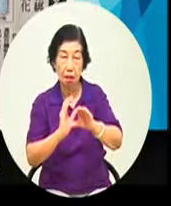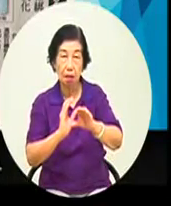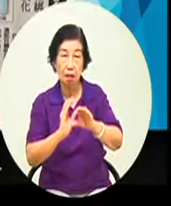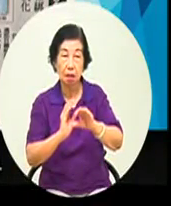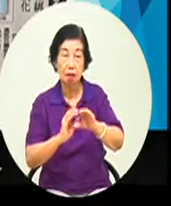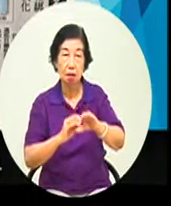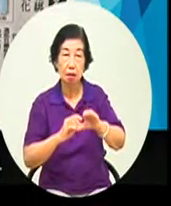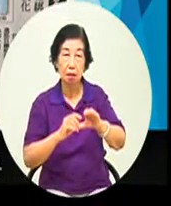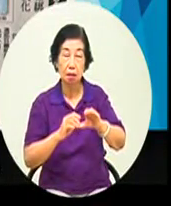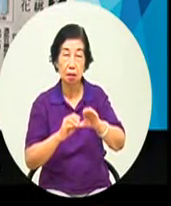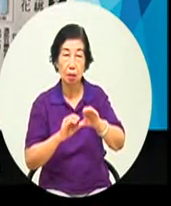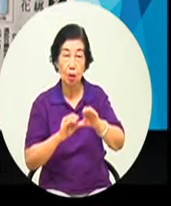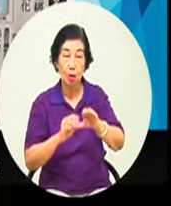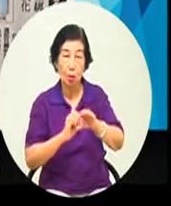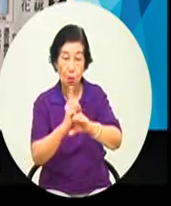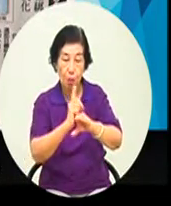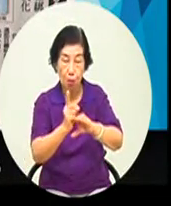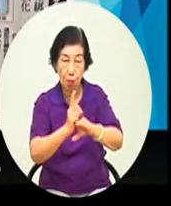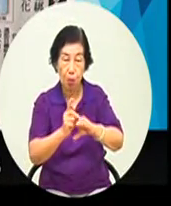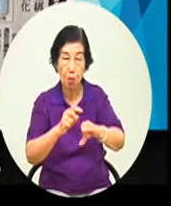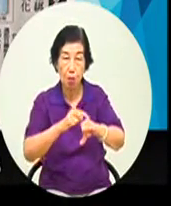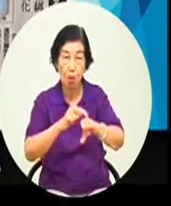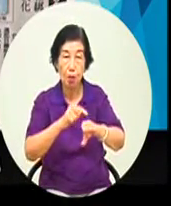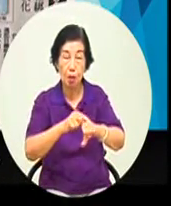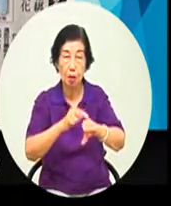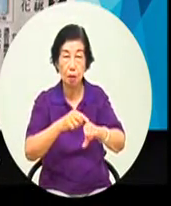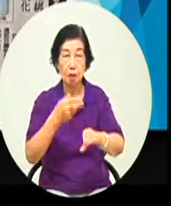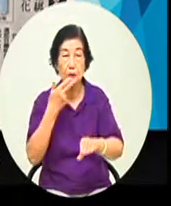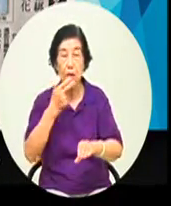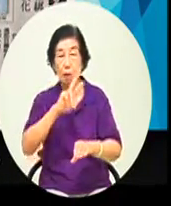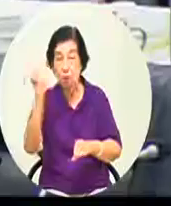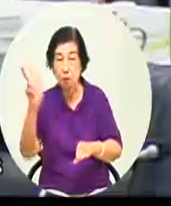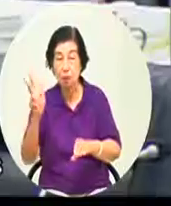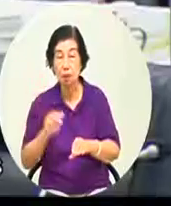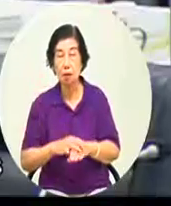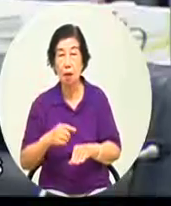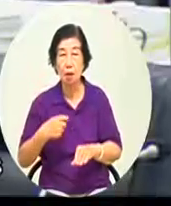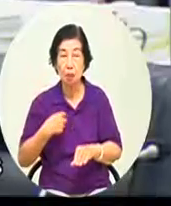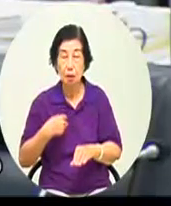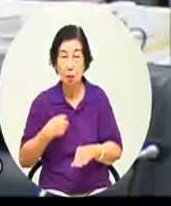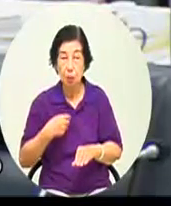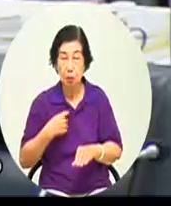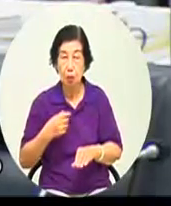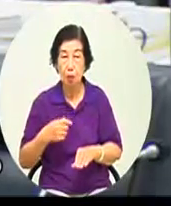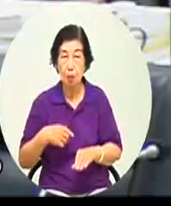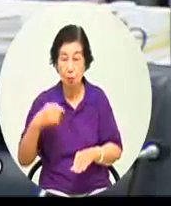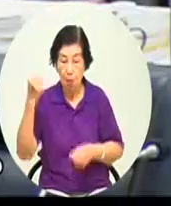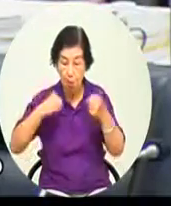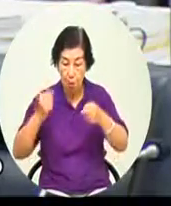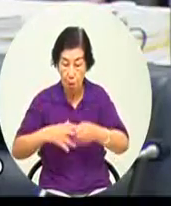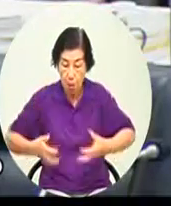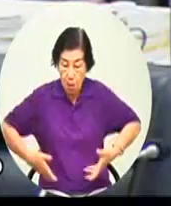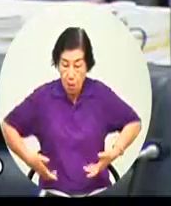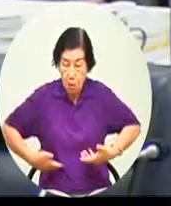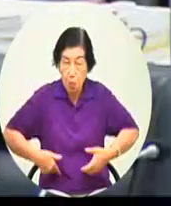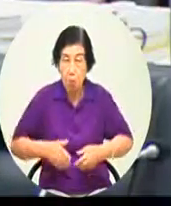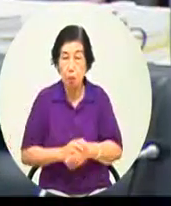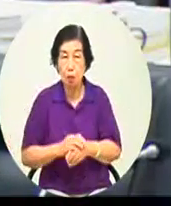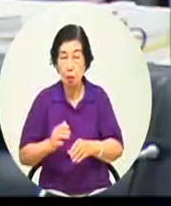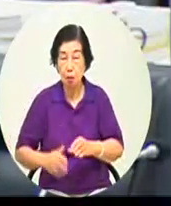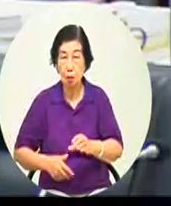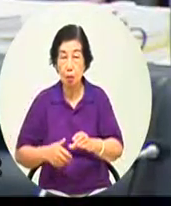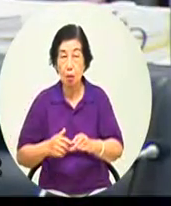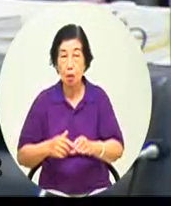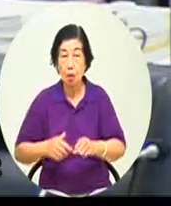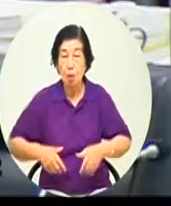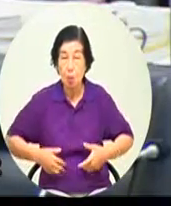人的直觉，我现在急需要出门要搭计程车的时候，看到小黄来，他的确是比较